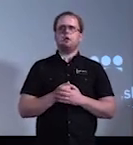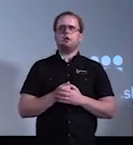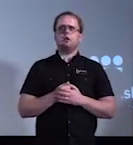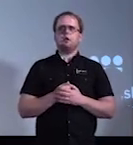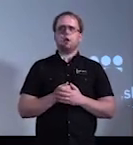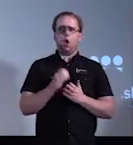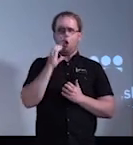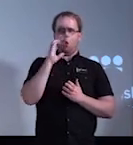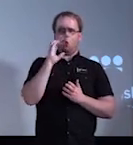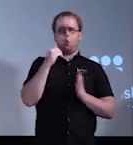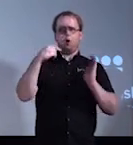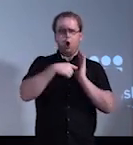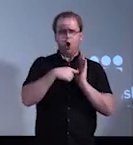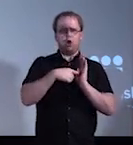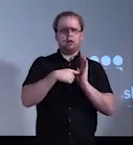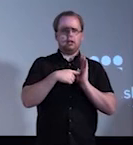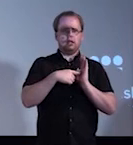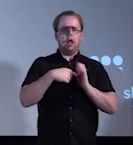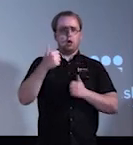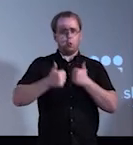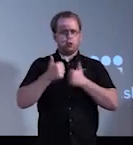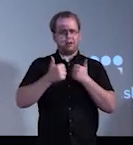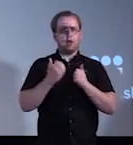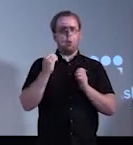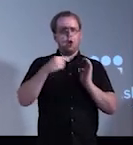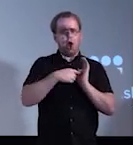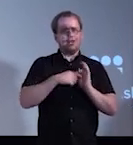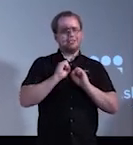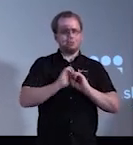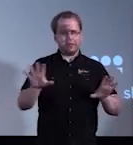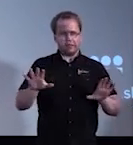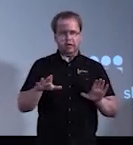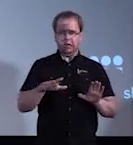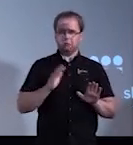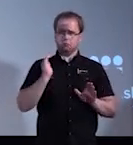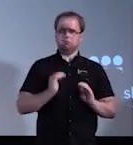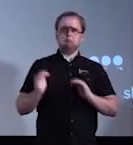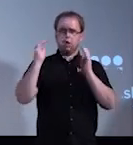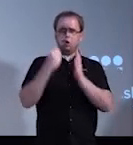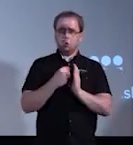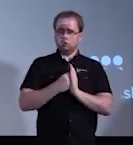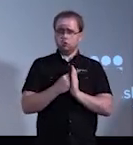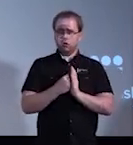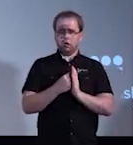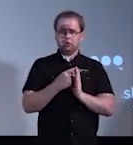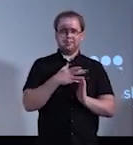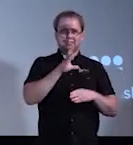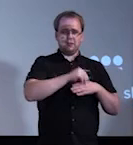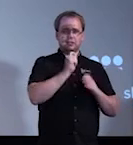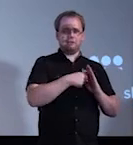Olovlig spridning, olaglig konkurrens är en enorm kostnad, en utebliven intäkt för svensk